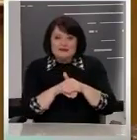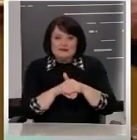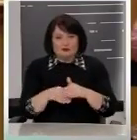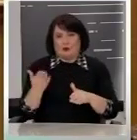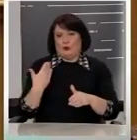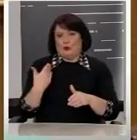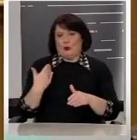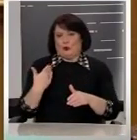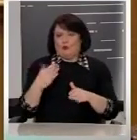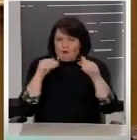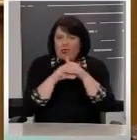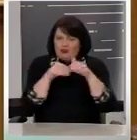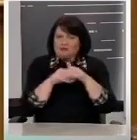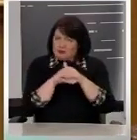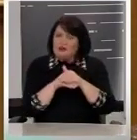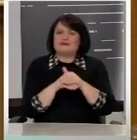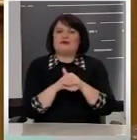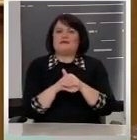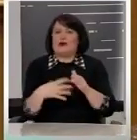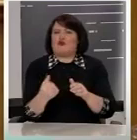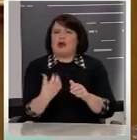το τελευταίο καιρό και